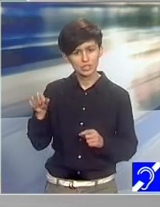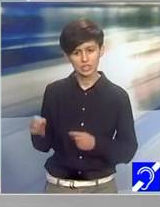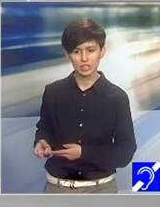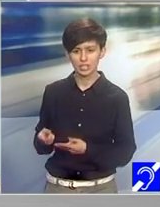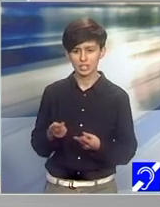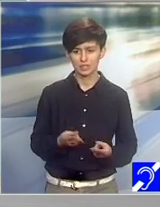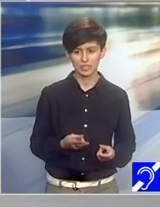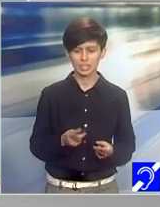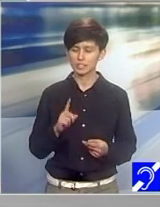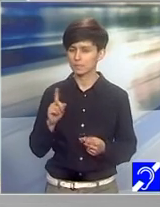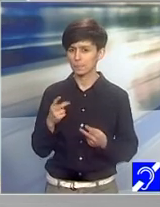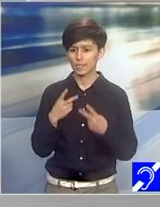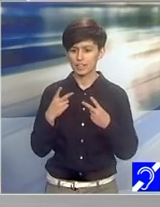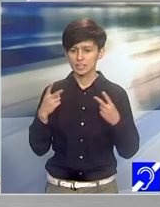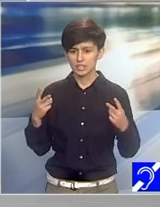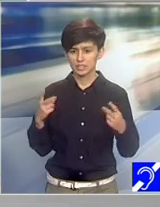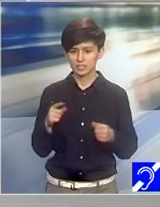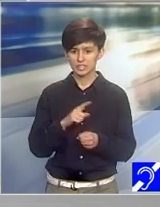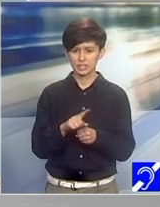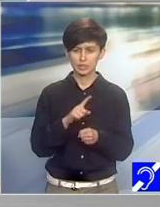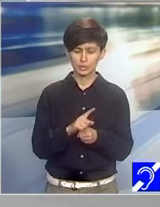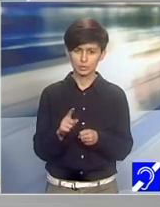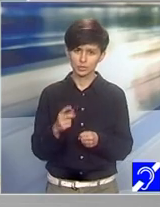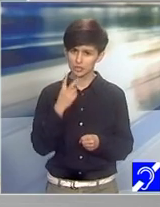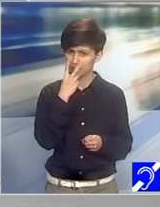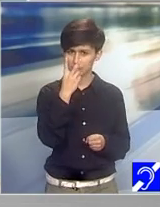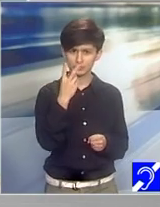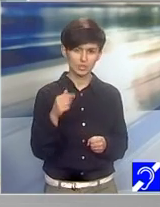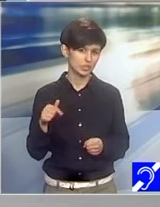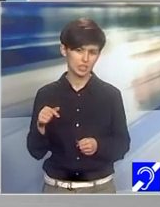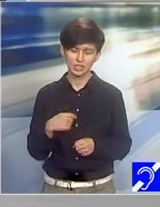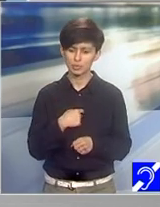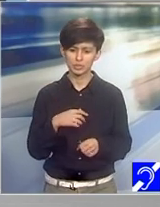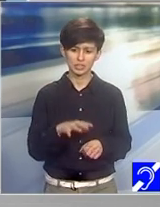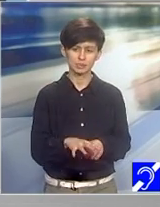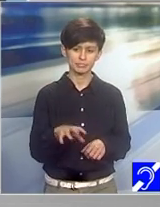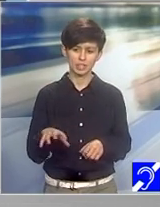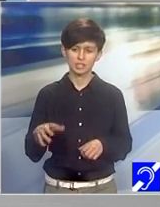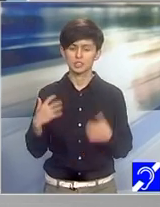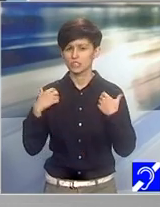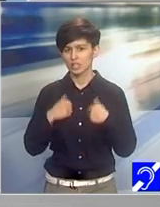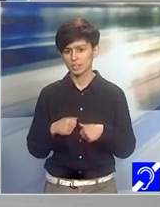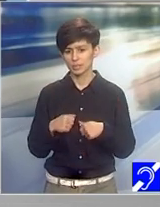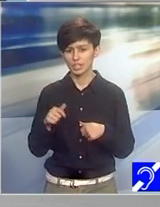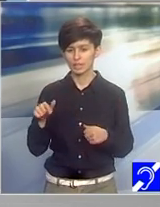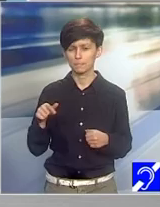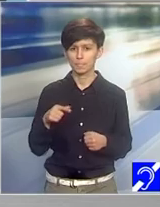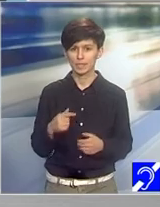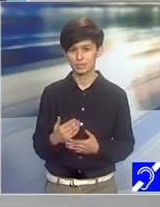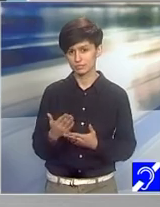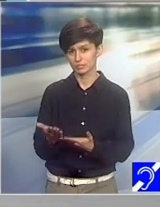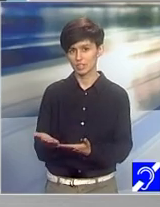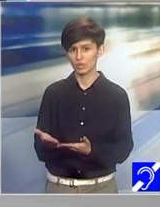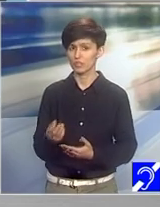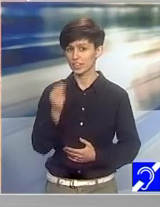se vizitează doar așa piesele, să te uiți la ele, le poți atinge, le poți îmbrăca, ești și servit